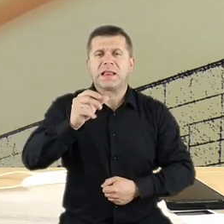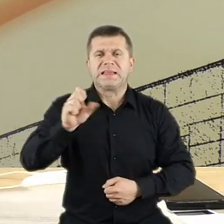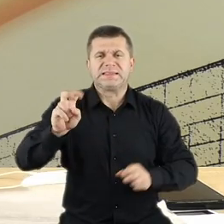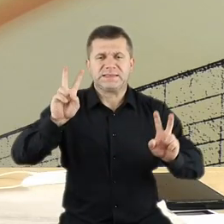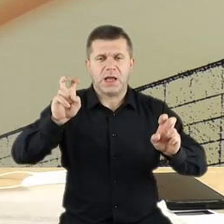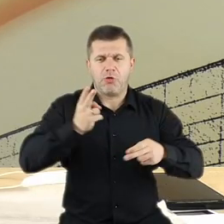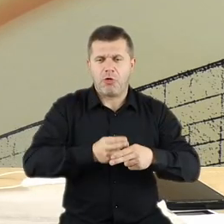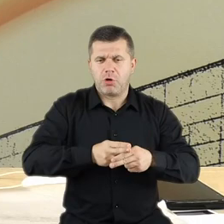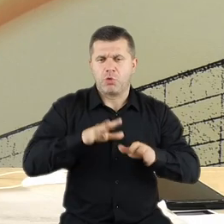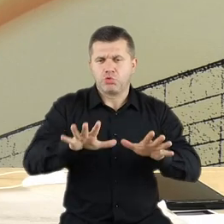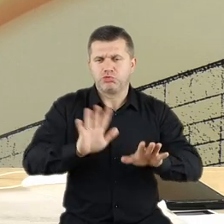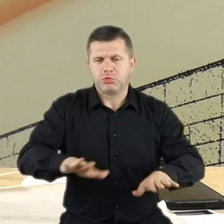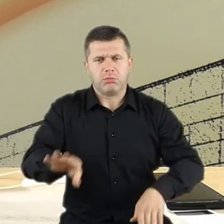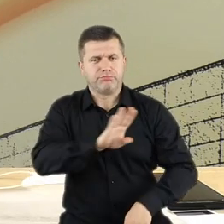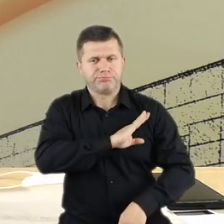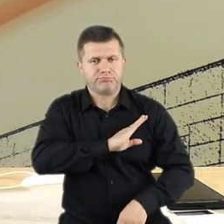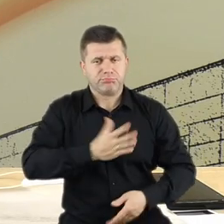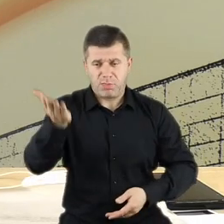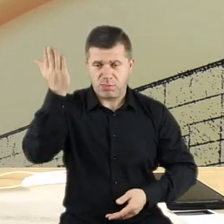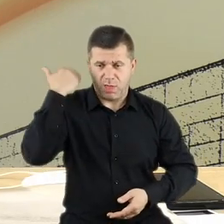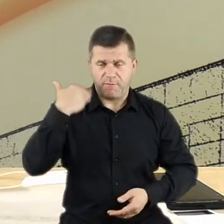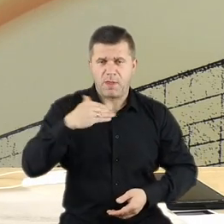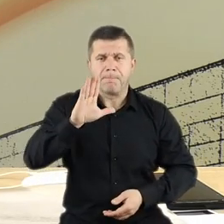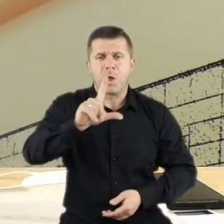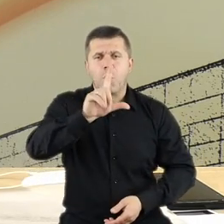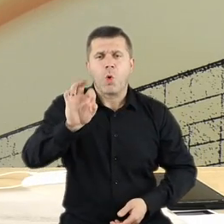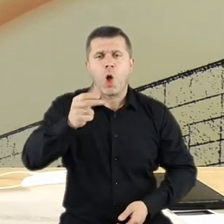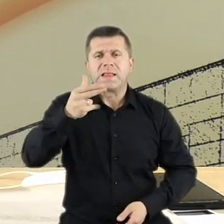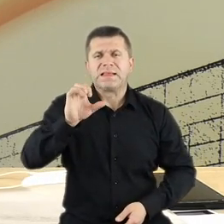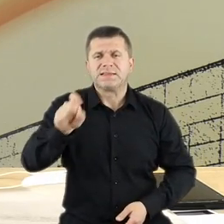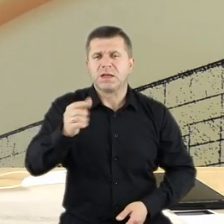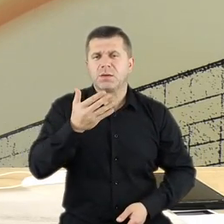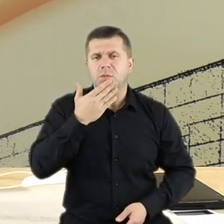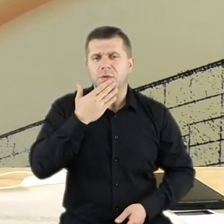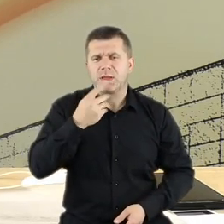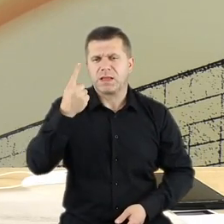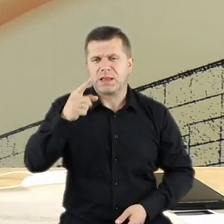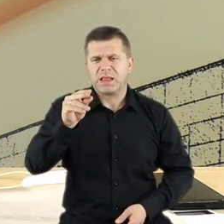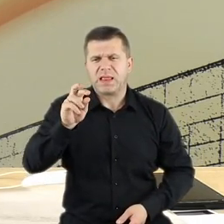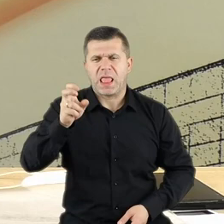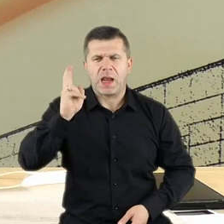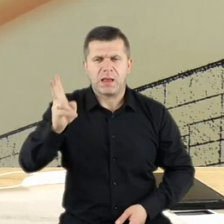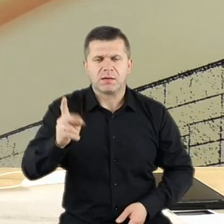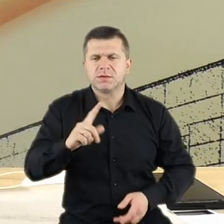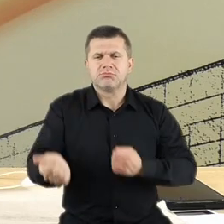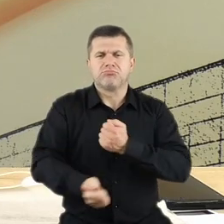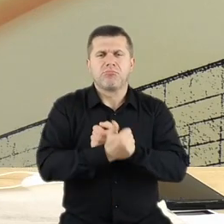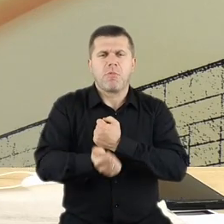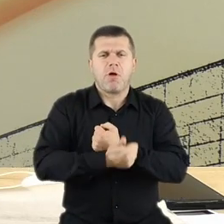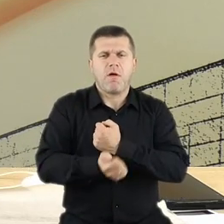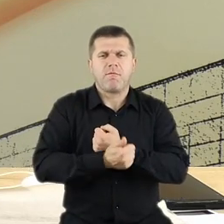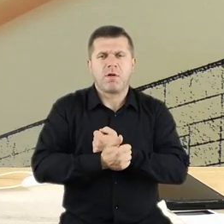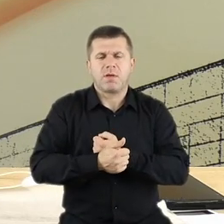dzieci dawniej na błonice mówiło się dyfteryt z powodu defektu no i